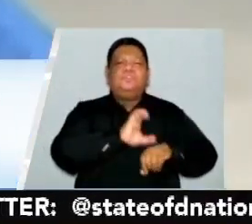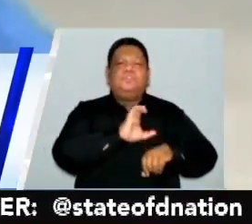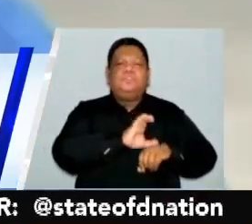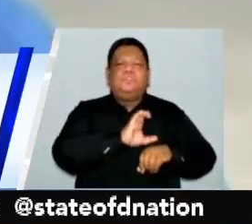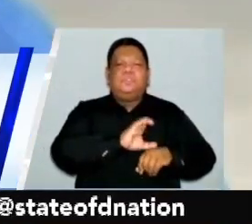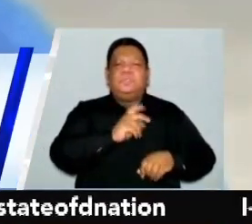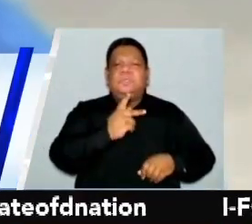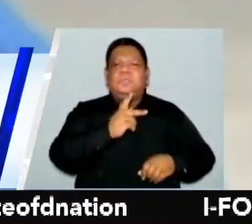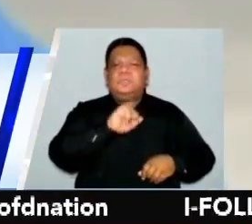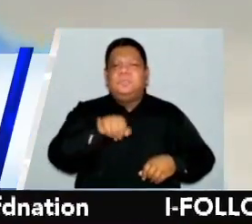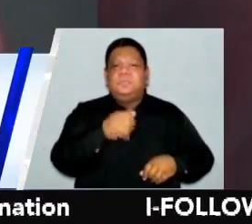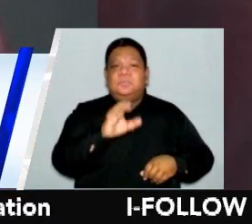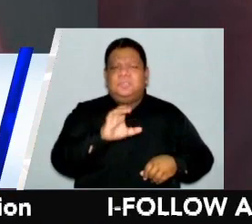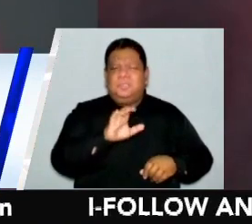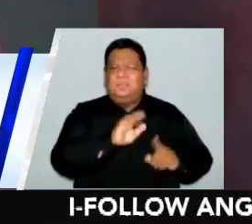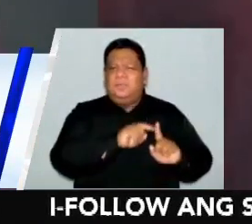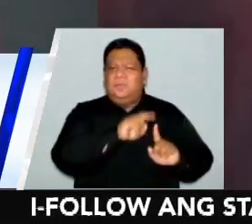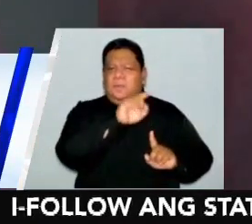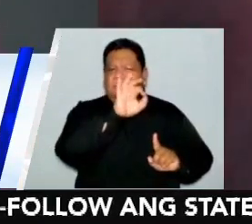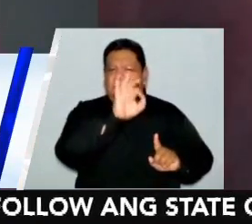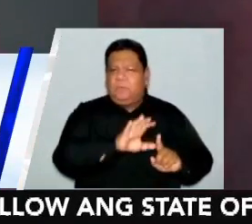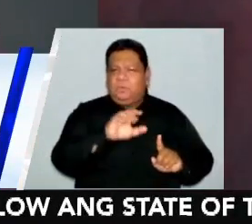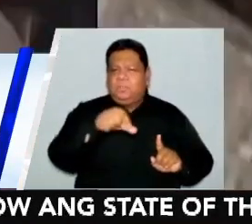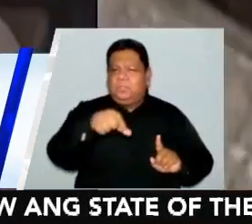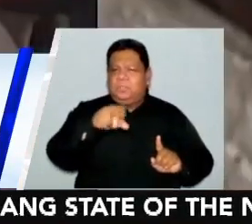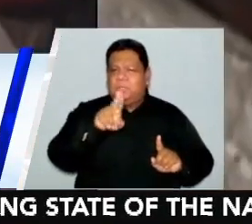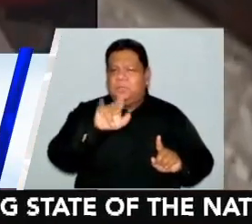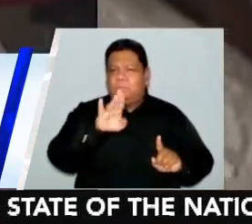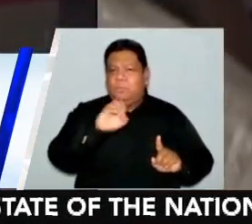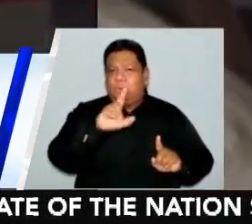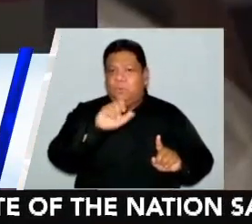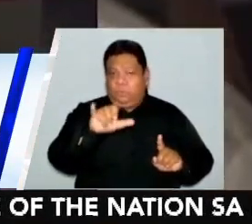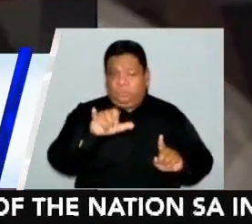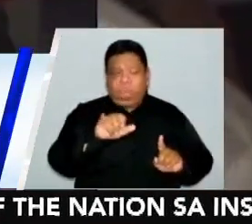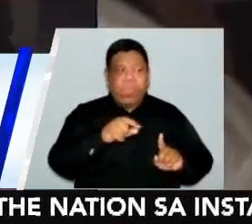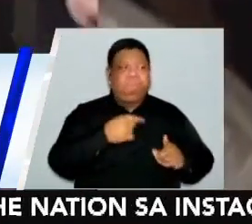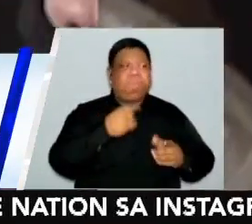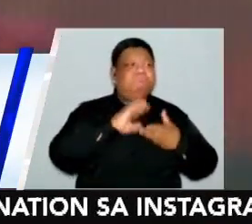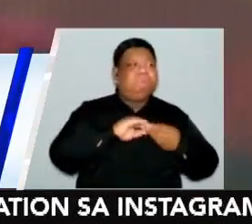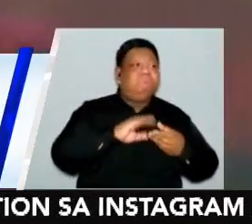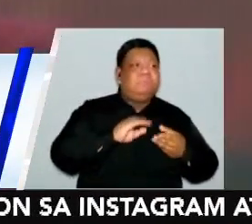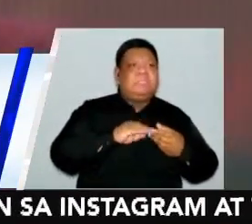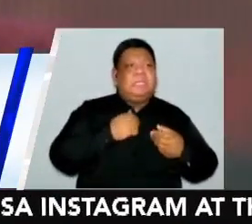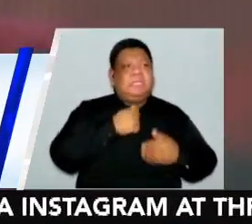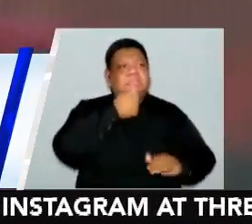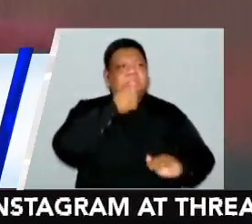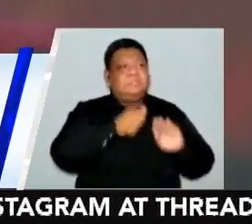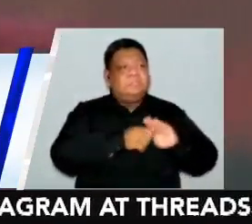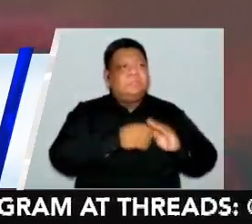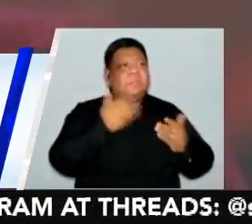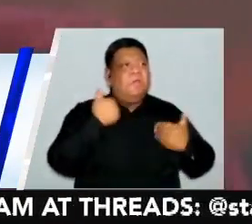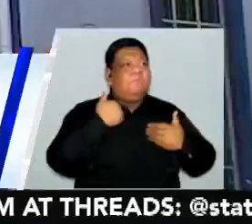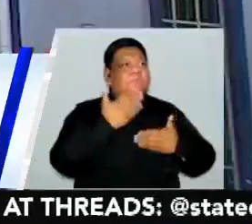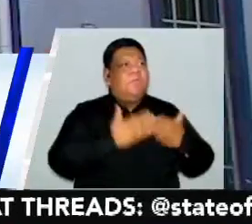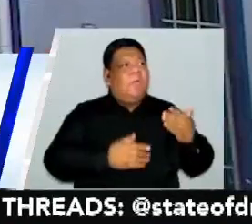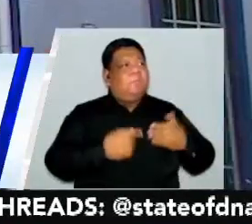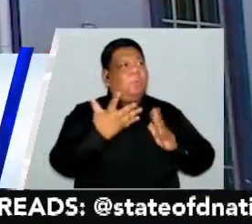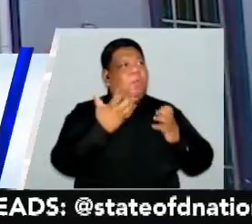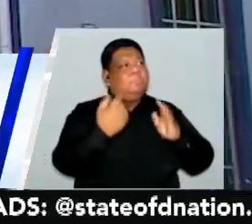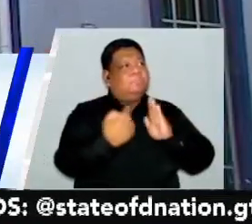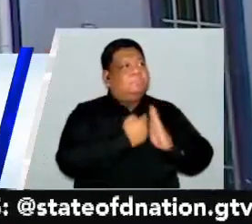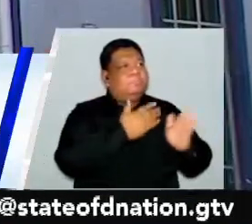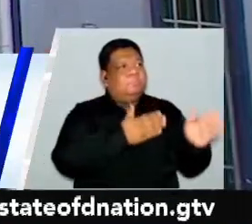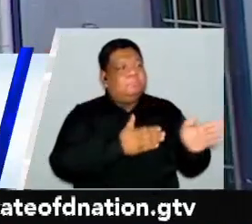recording, sinabi kasi ni Kibuloy na nagtatago siya dahil sa mga death threat at patong sa kanyang ulo. Wala raw ganyang impormasyon